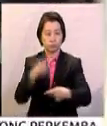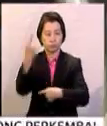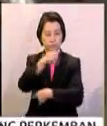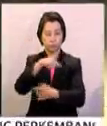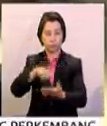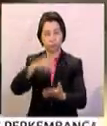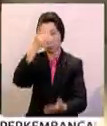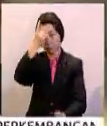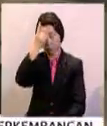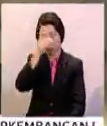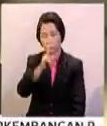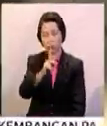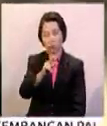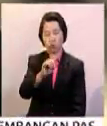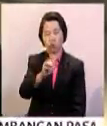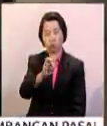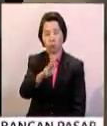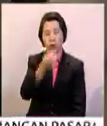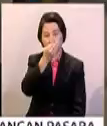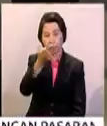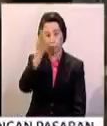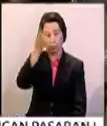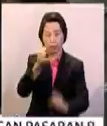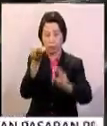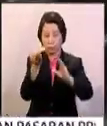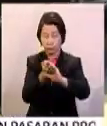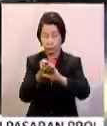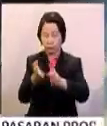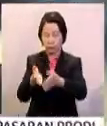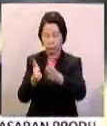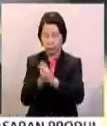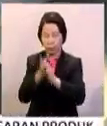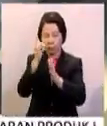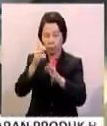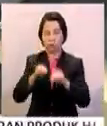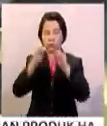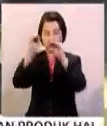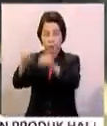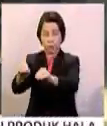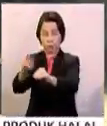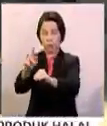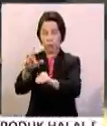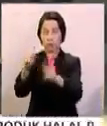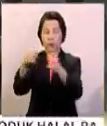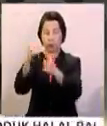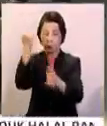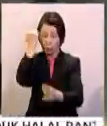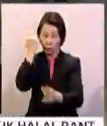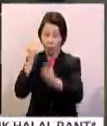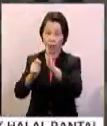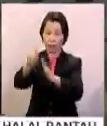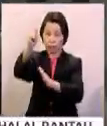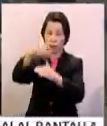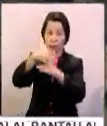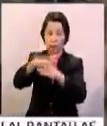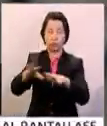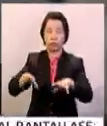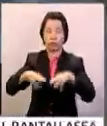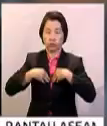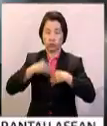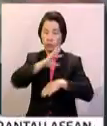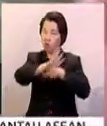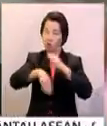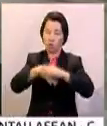ini, Datuk Kumarendran memaklumkan akan memfailkan permohonan untuk memindahkan kes tersebut ke Mahkamah Tinggi selepas menerima